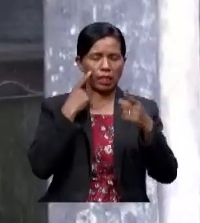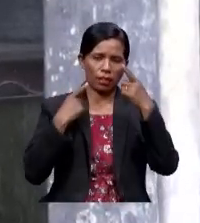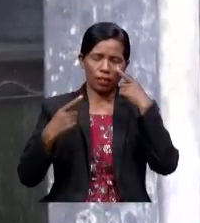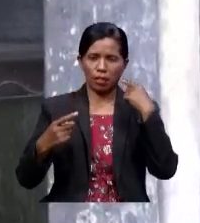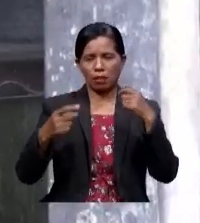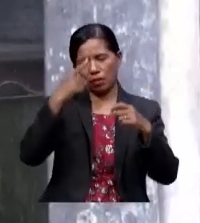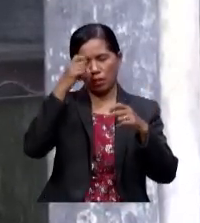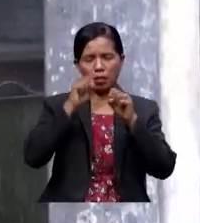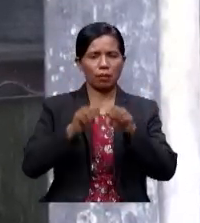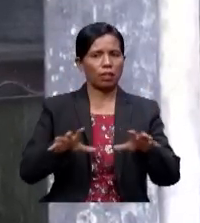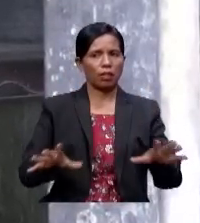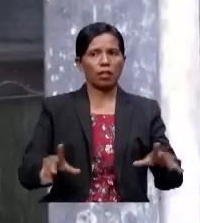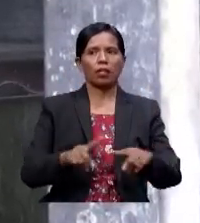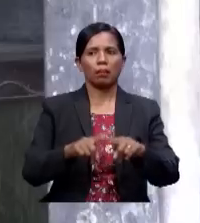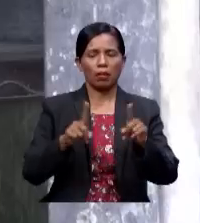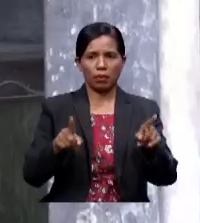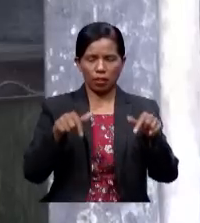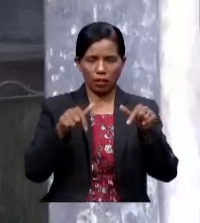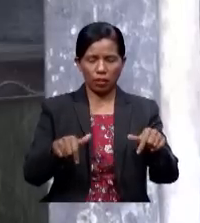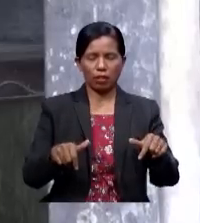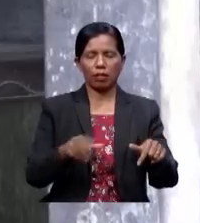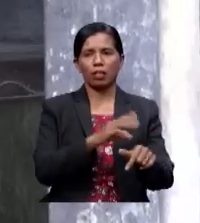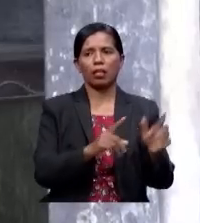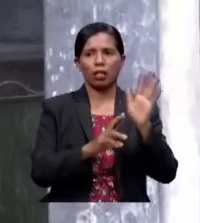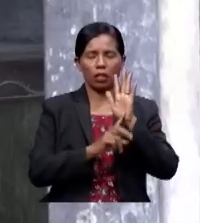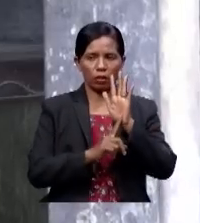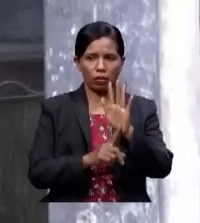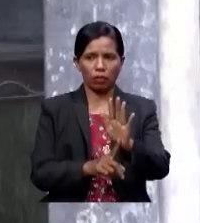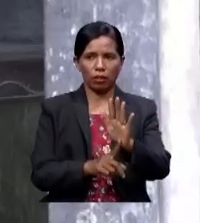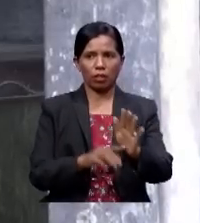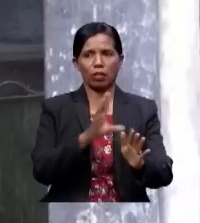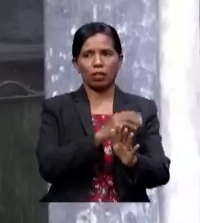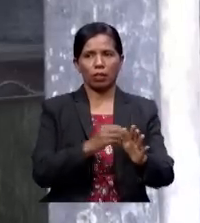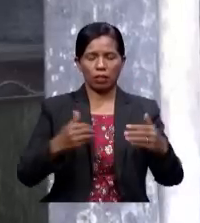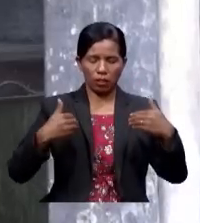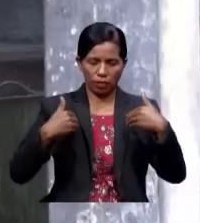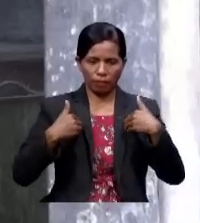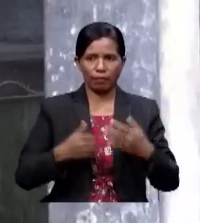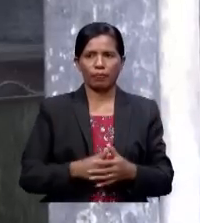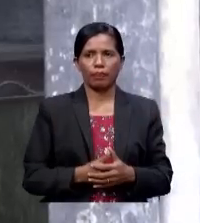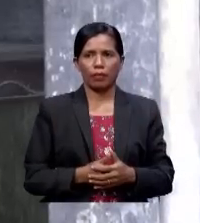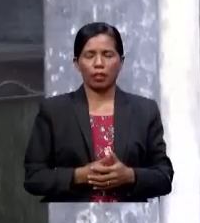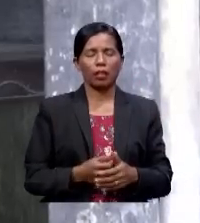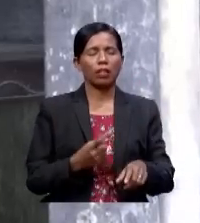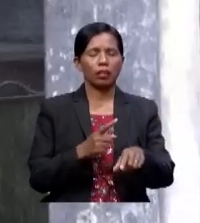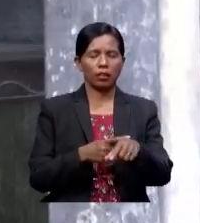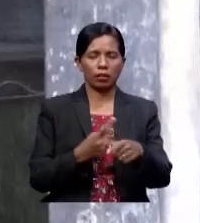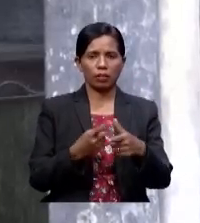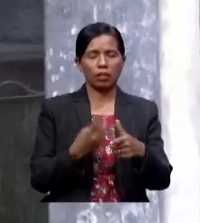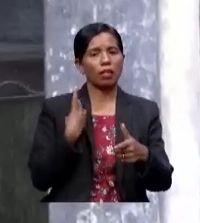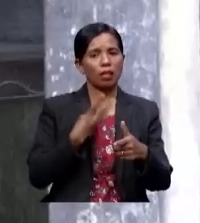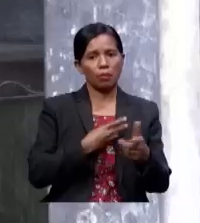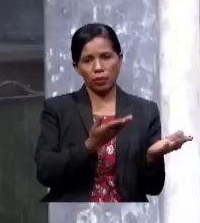realidade ni akontese, mai be ida ne mak realidade ni be iha no akontese duni ona. Tir mai, ami si